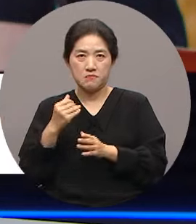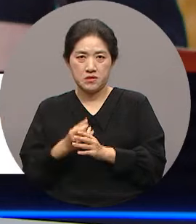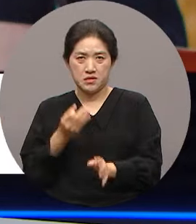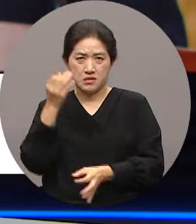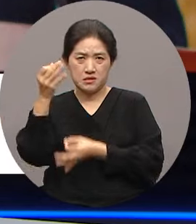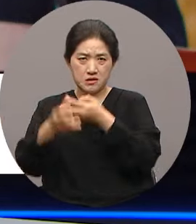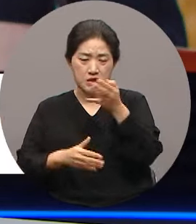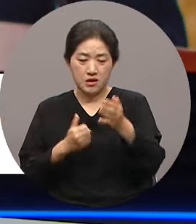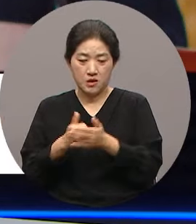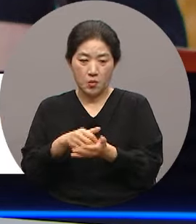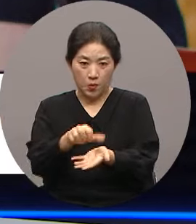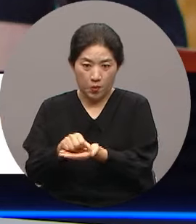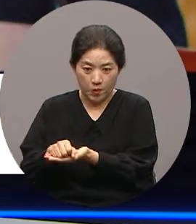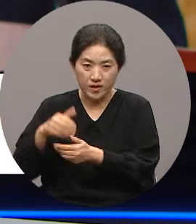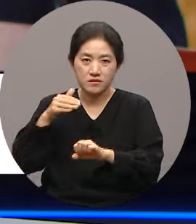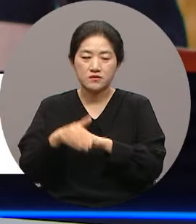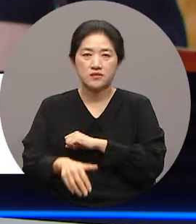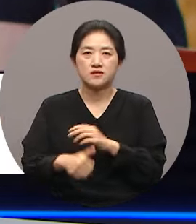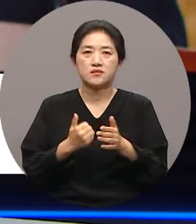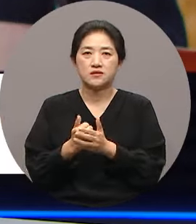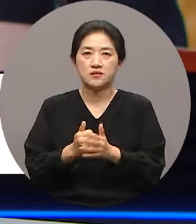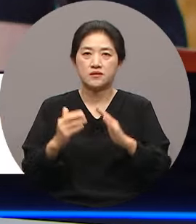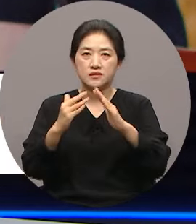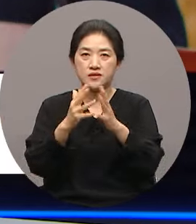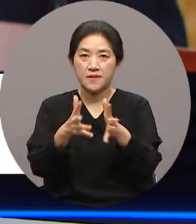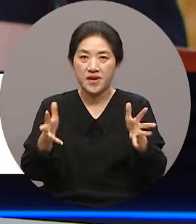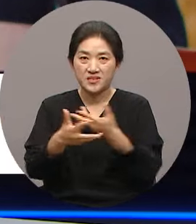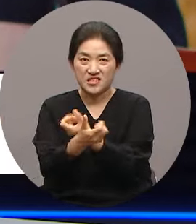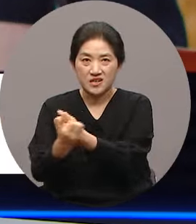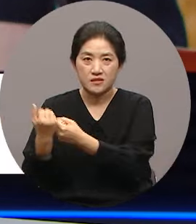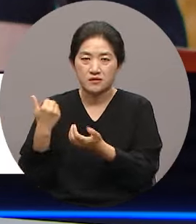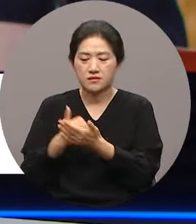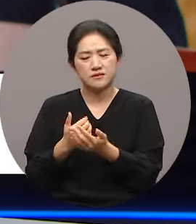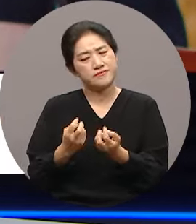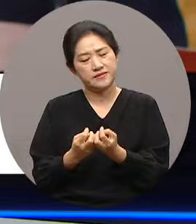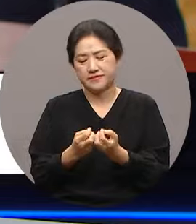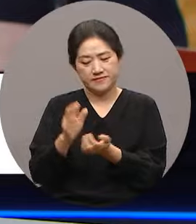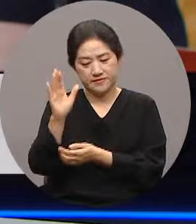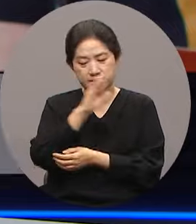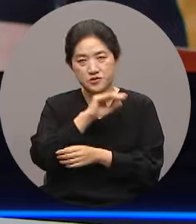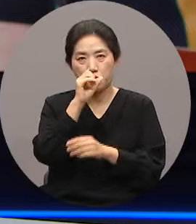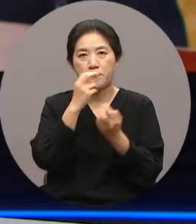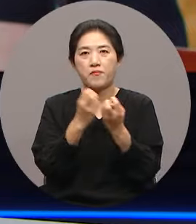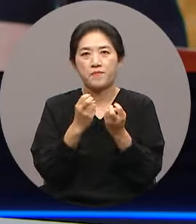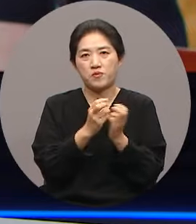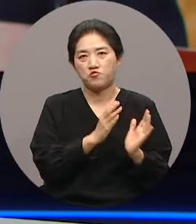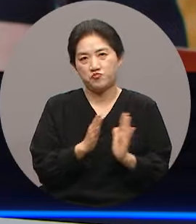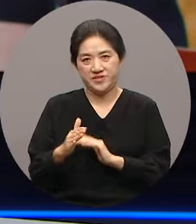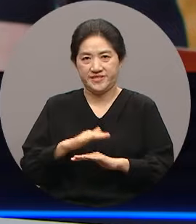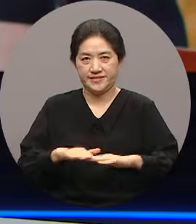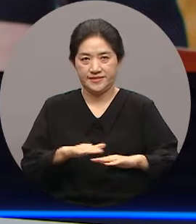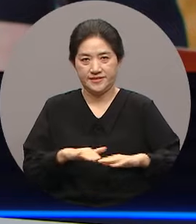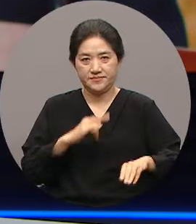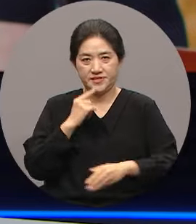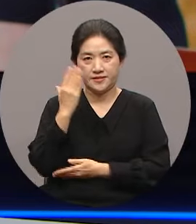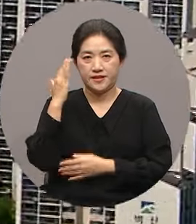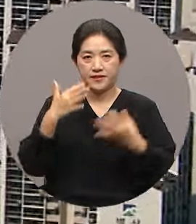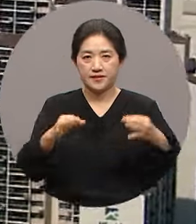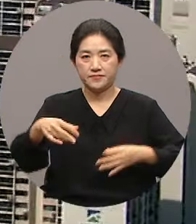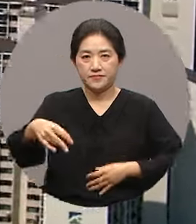몰리는 이른바 줍줍 청약에 대해선 개선책을 내놓겠다고 밝혔습니다. 김세영 기자의 보도입니다.